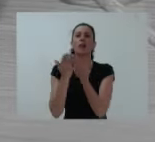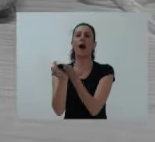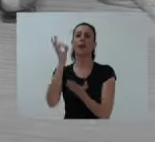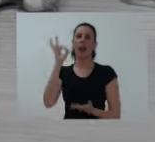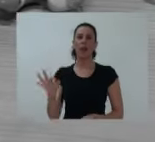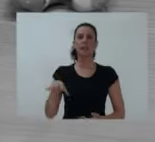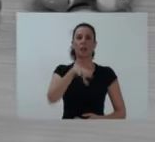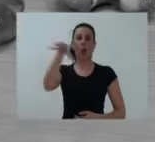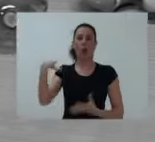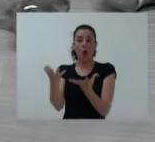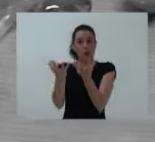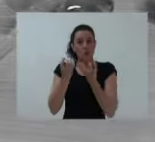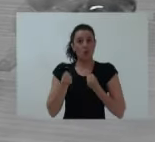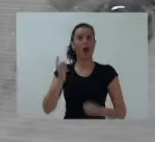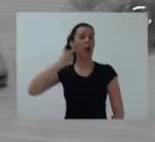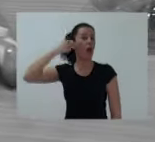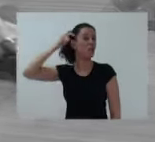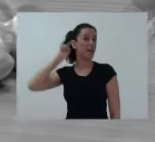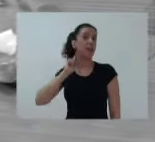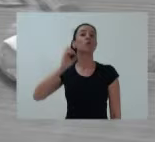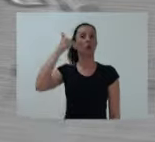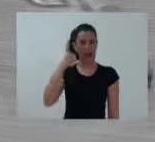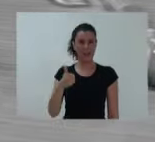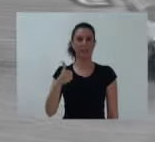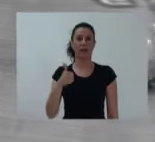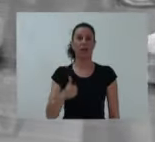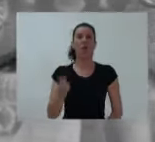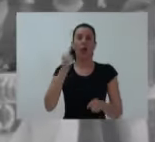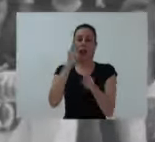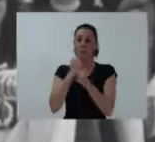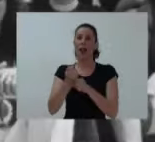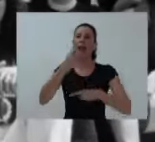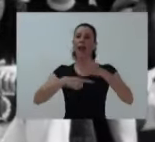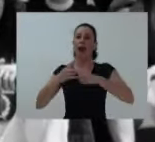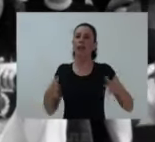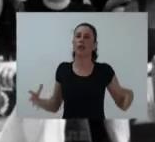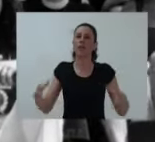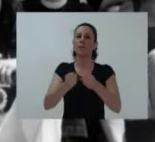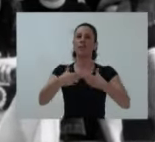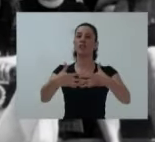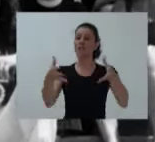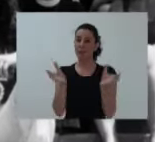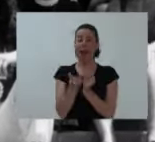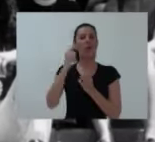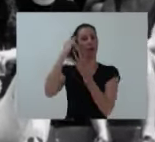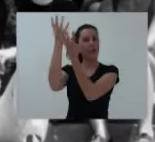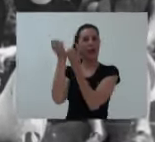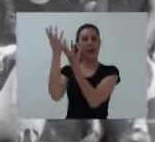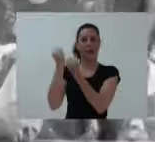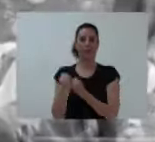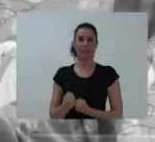تأمين المساعدة اللازمة لهم للحصول على الأجهزة المناسبة والعمل على إعادة الدمج الاجتماعي